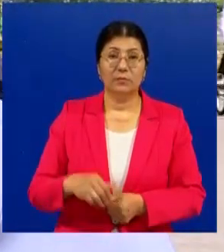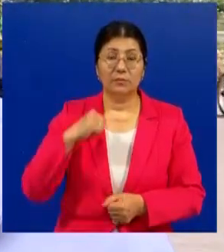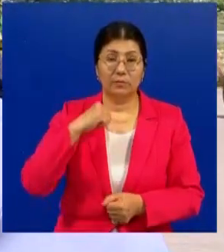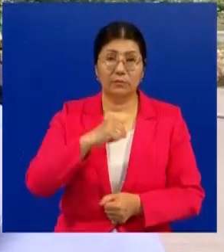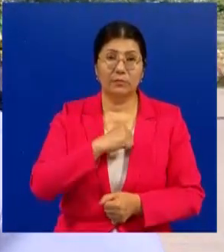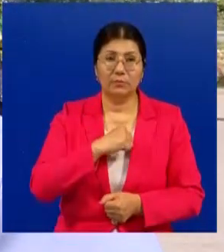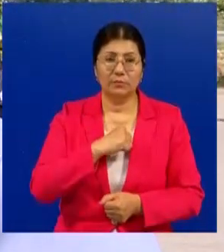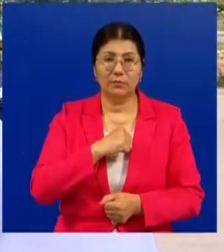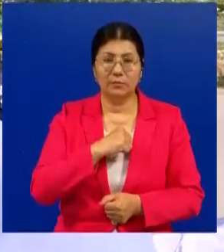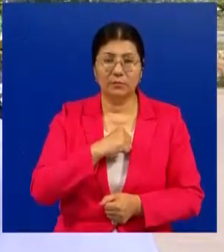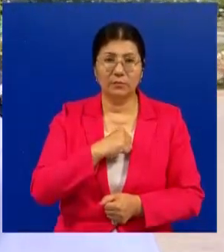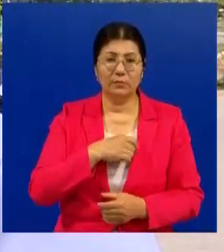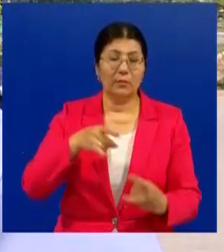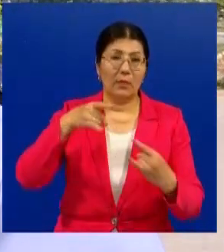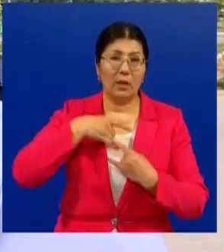өздерінің киім үлгісі.